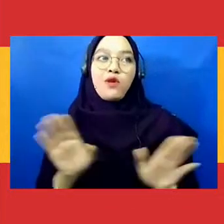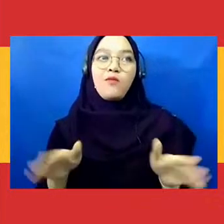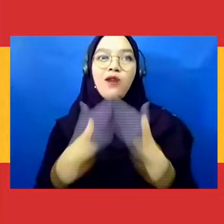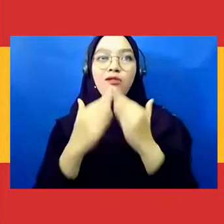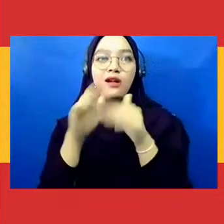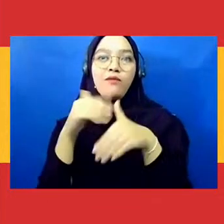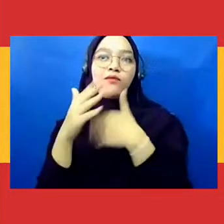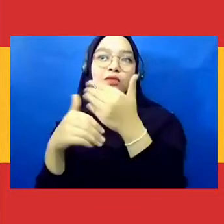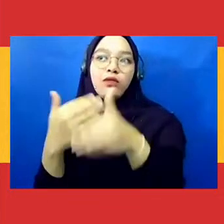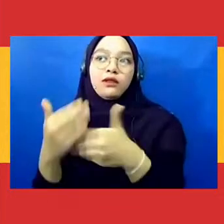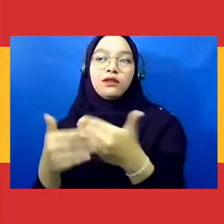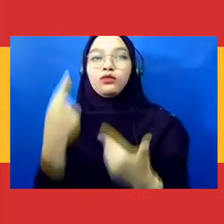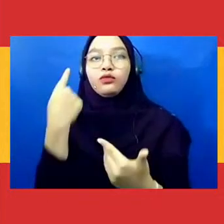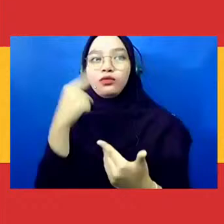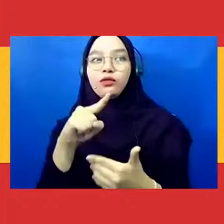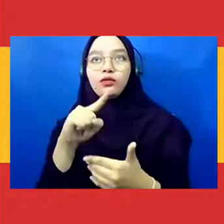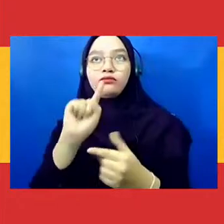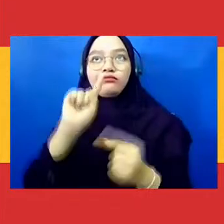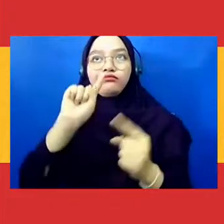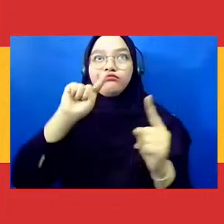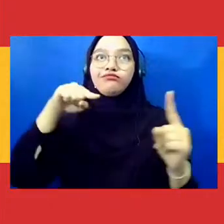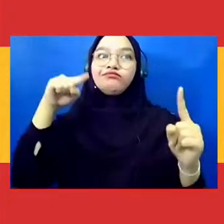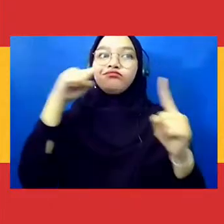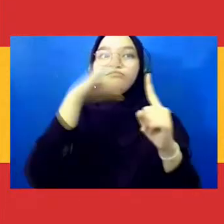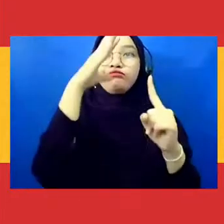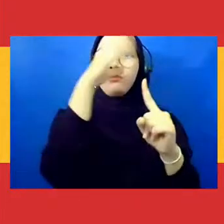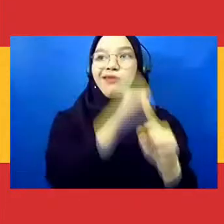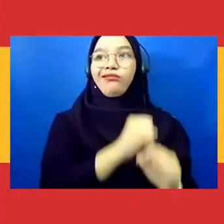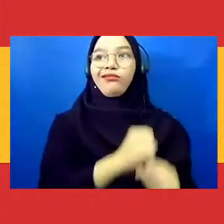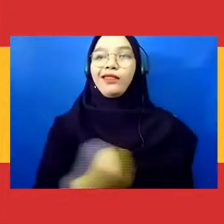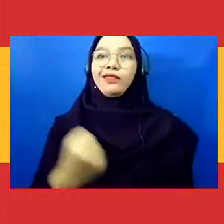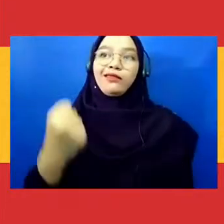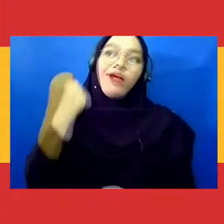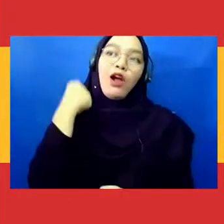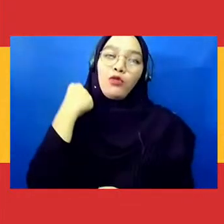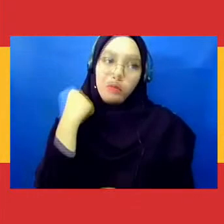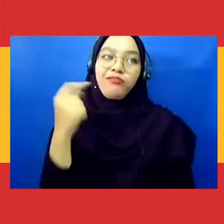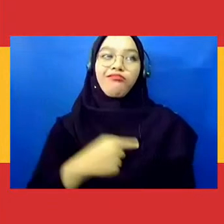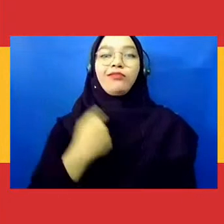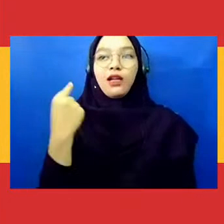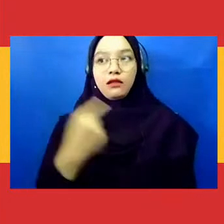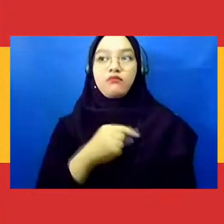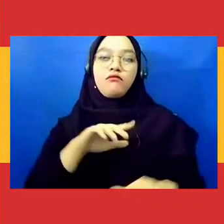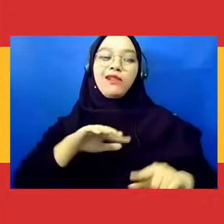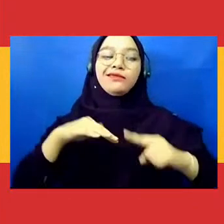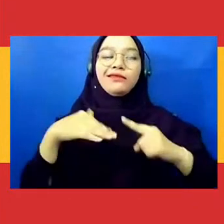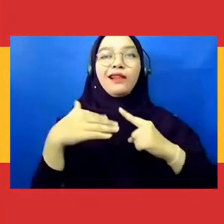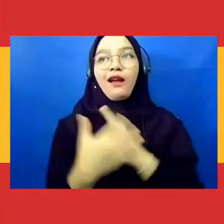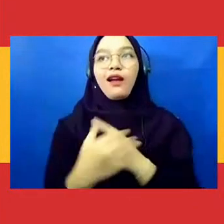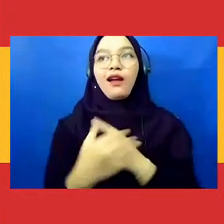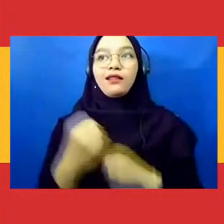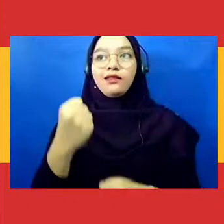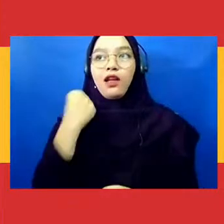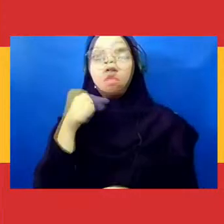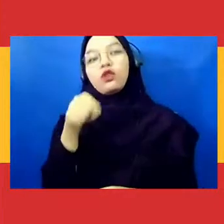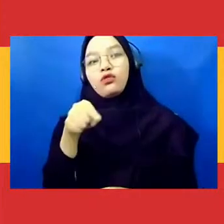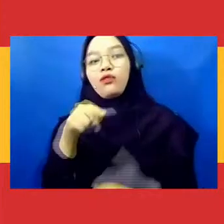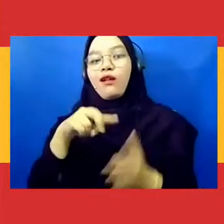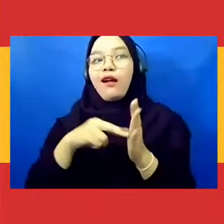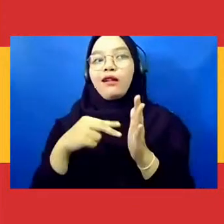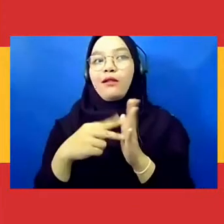mencapai ketangguhan kita. Jadi masyarakat yang tangguh, yang masyarakat yang tumbuh. Itu